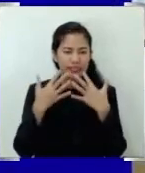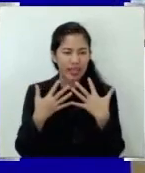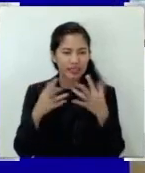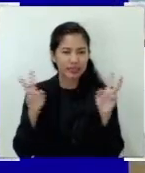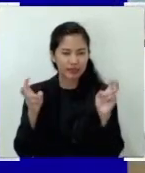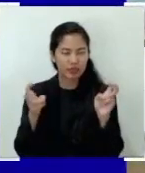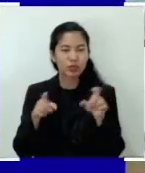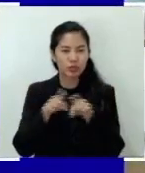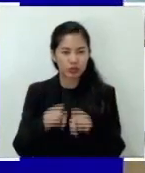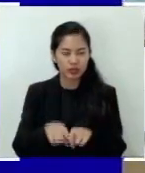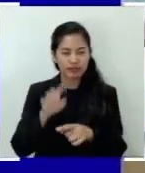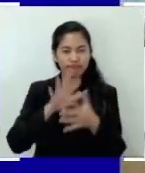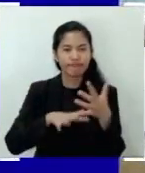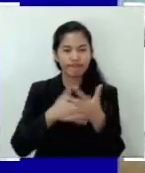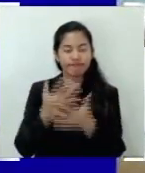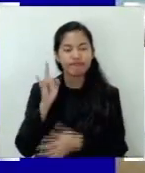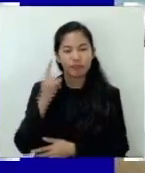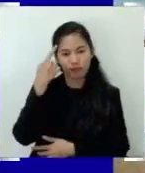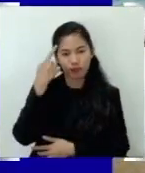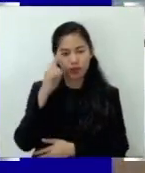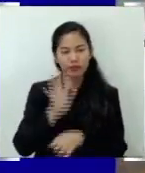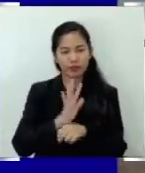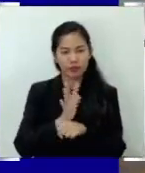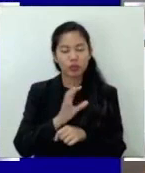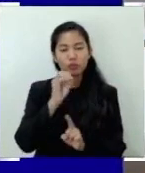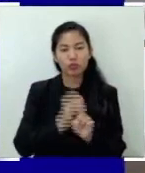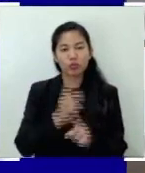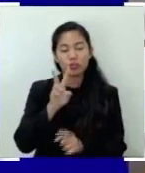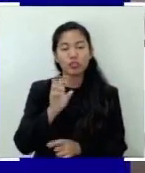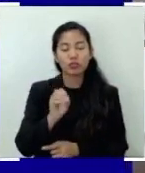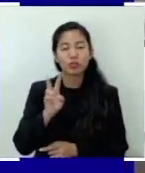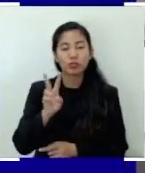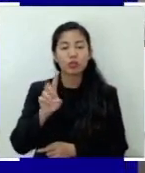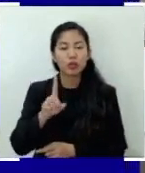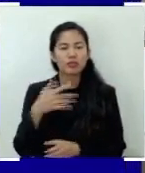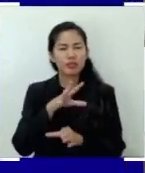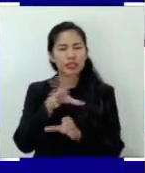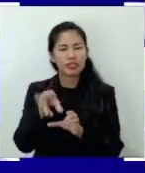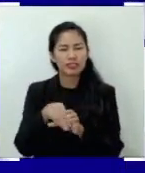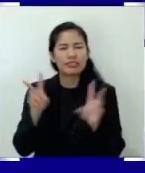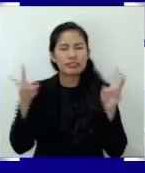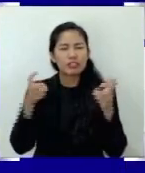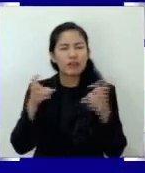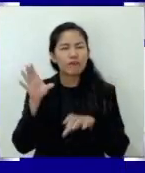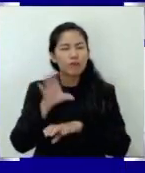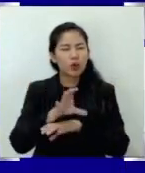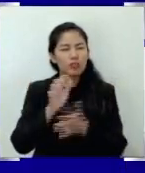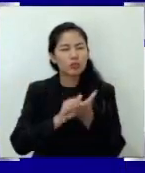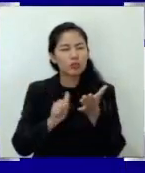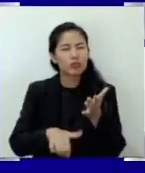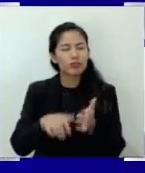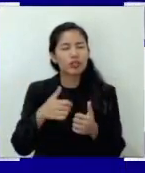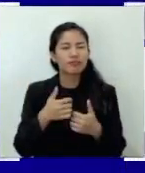pelikula. October 2021, namasangkot si Son-ho sa forced abortion allegations ng kanyang ex-girlfriend.